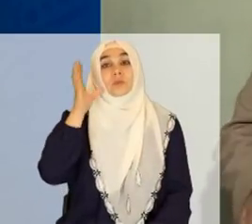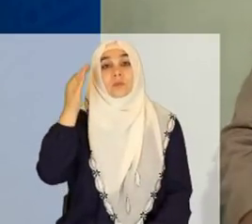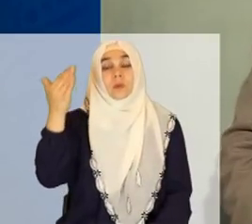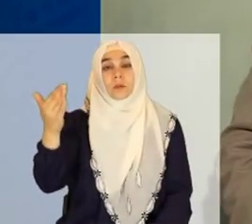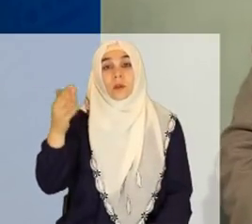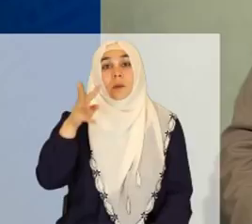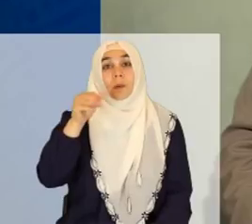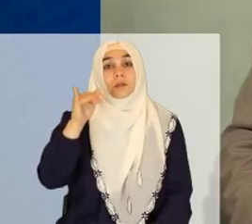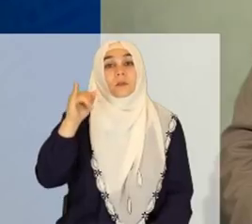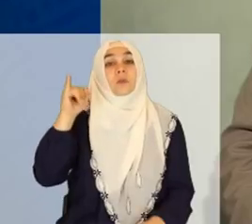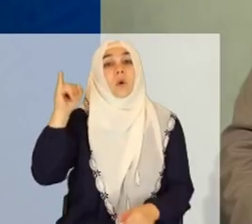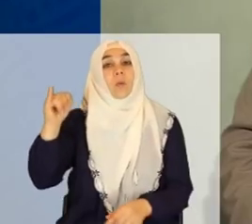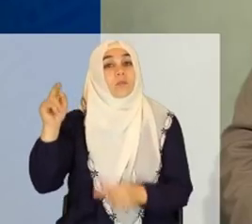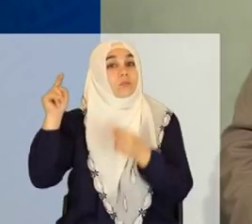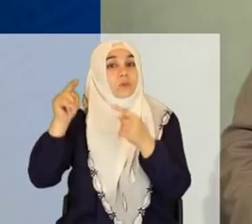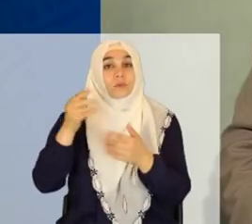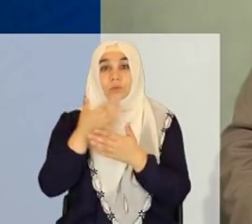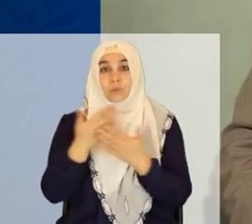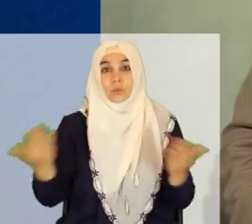musulmon masihiylar falon degani yo'q.